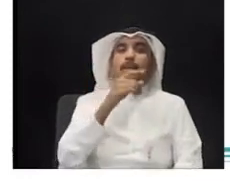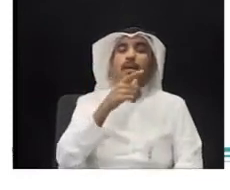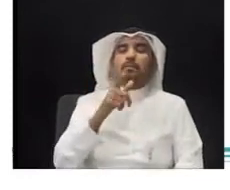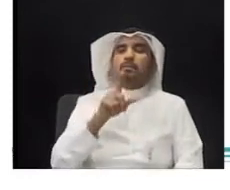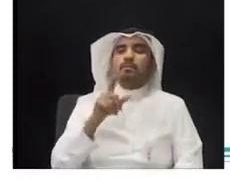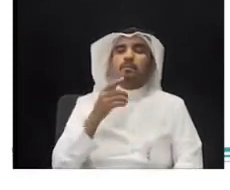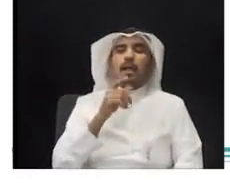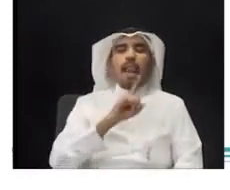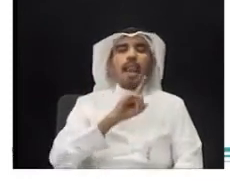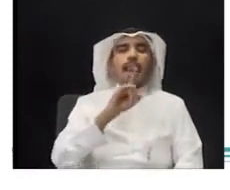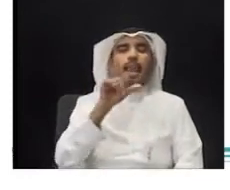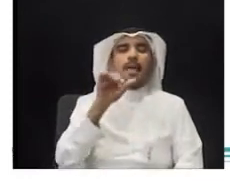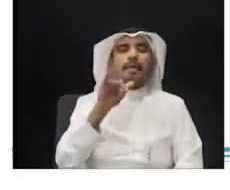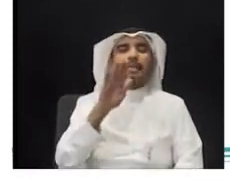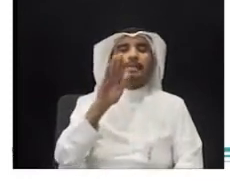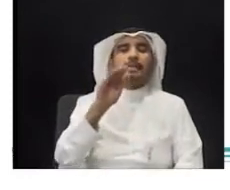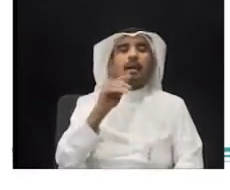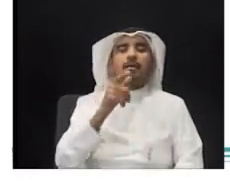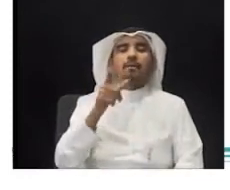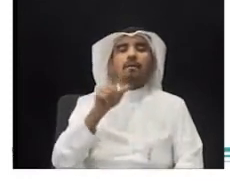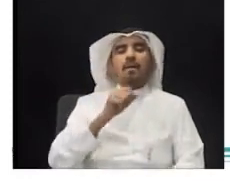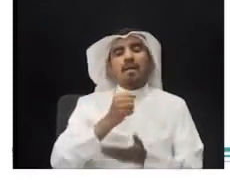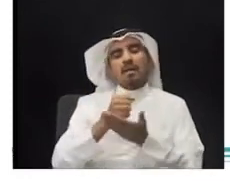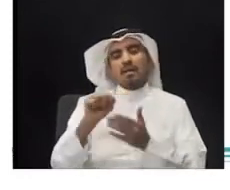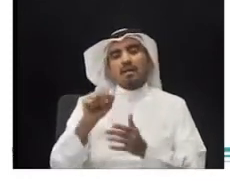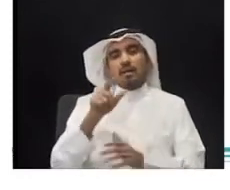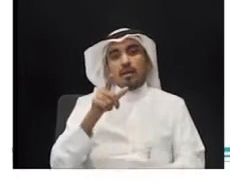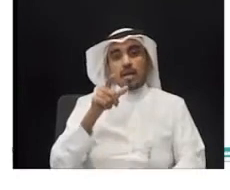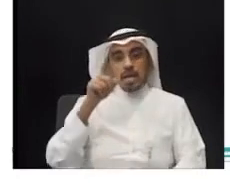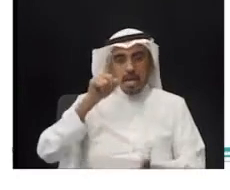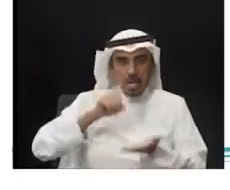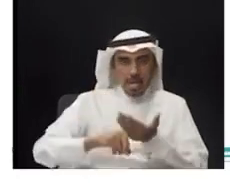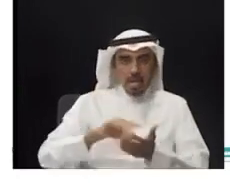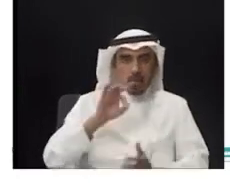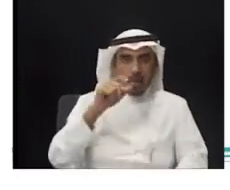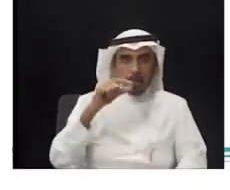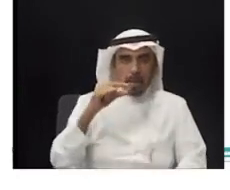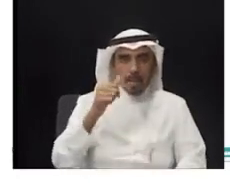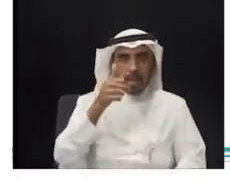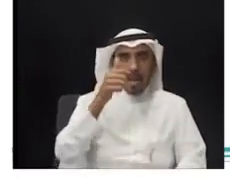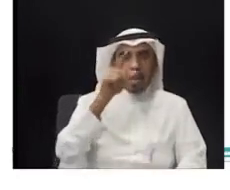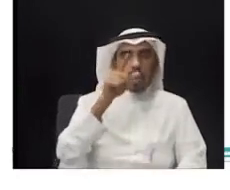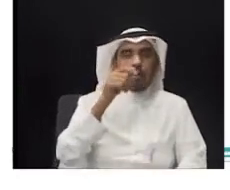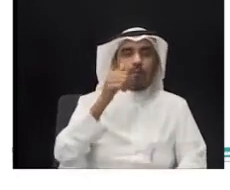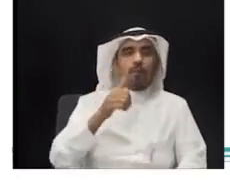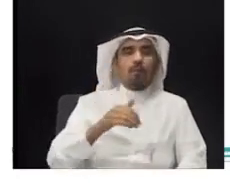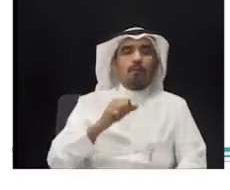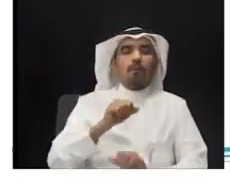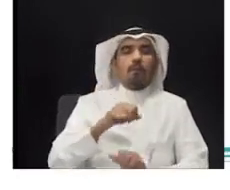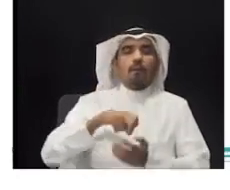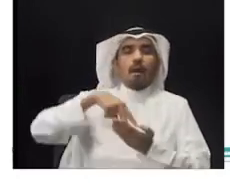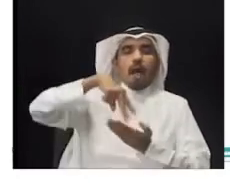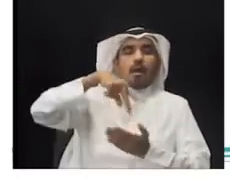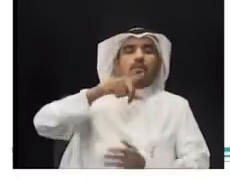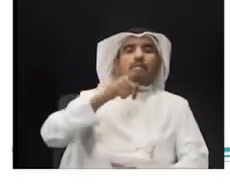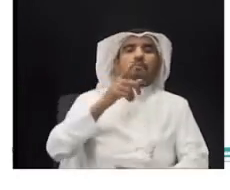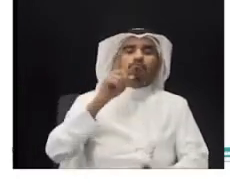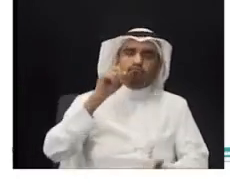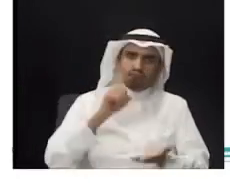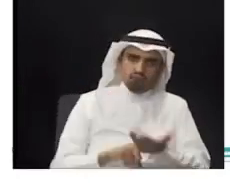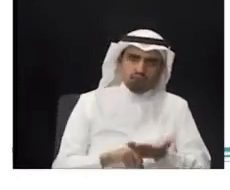ليس محمد قائم أيضا نفيت عنه القيام. أما إذا قلت إن محمدا قائم